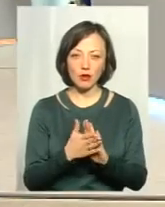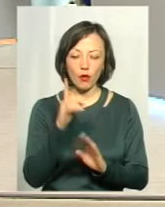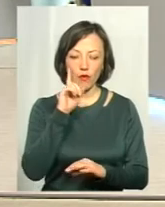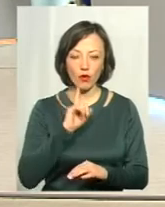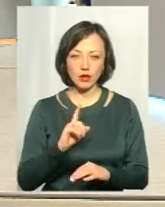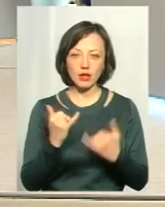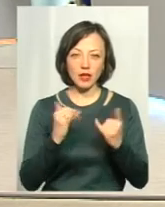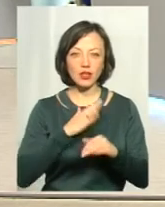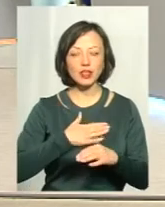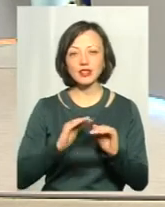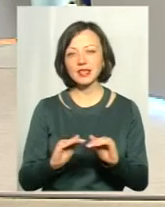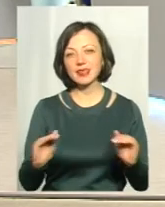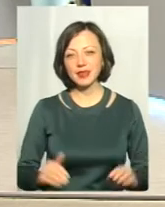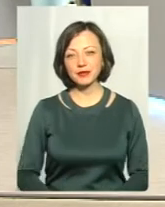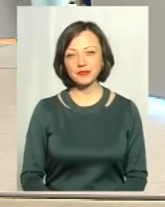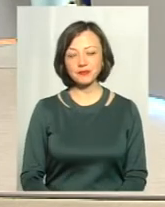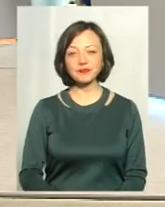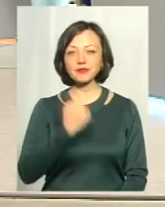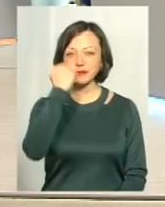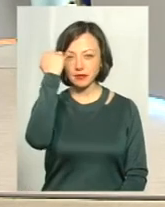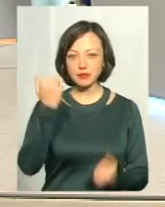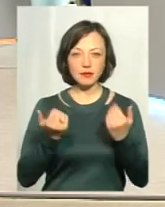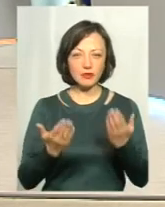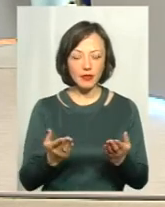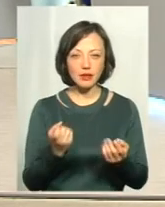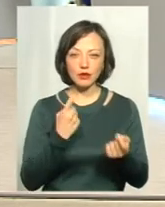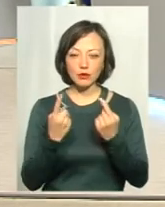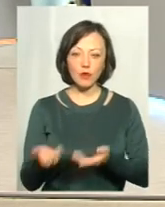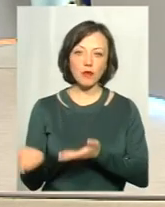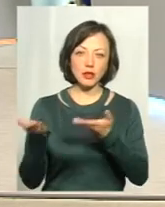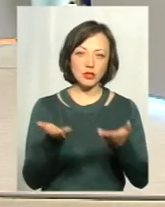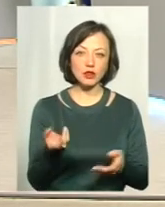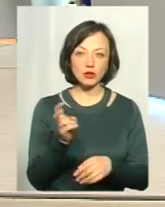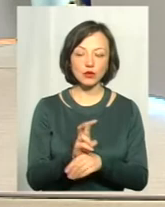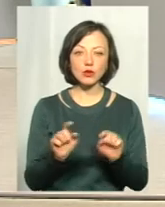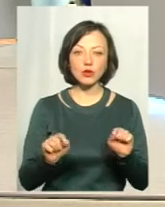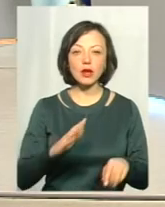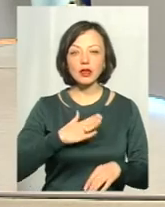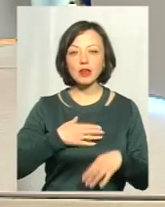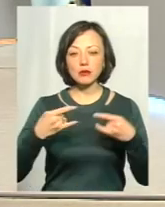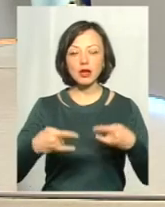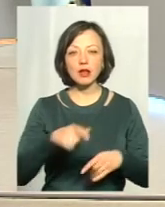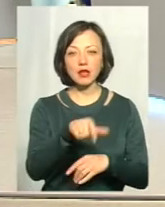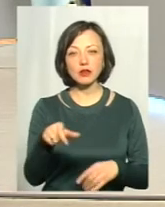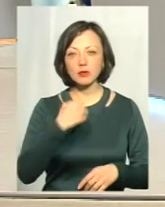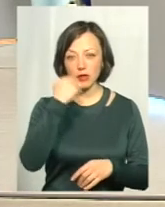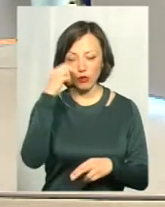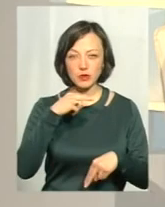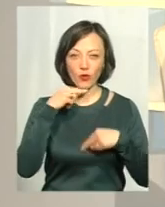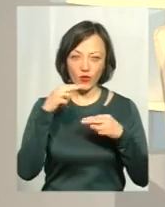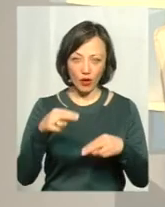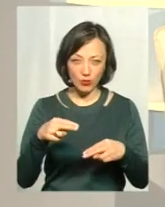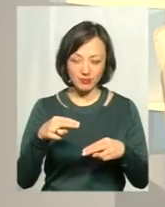комфортні умови для наших дітей. Дякую, пані Антоніна, пані Вікторія, за те, що сьогодні приділили нам час. Нашим телеглядачам я дякую за